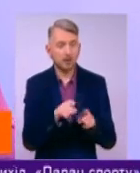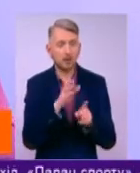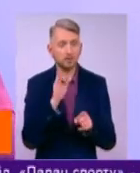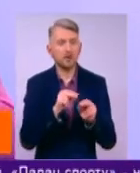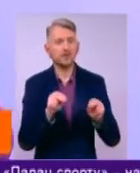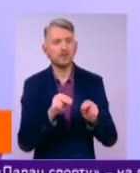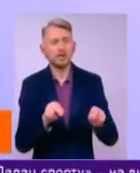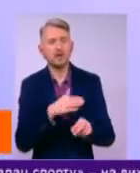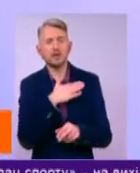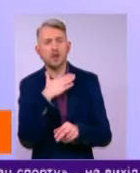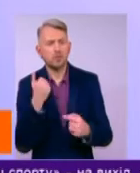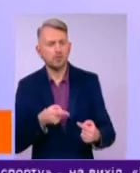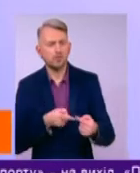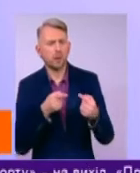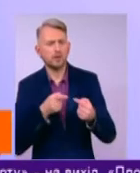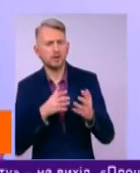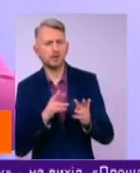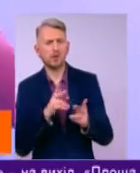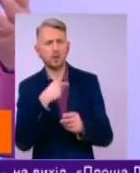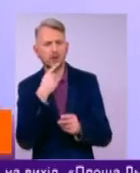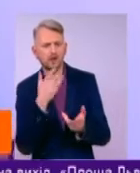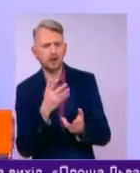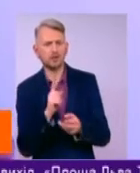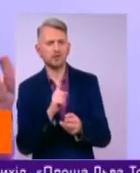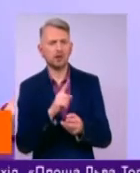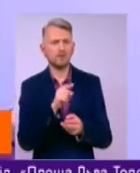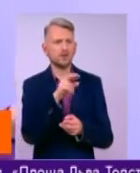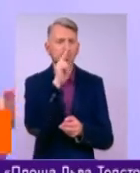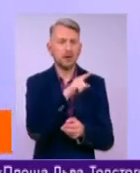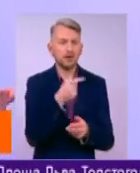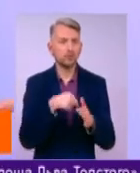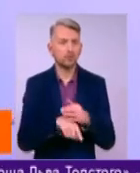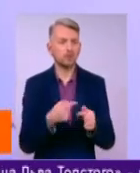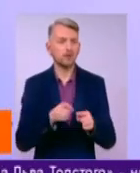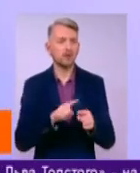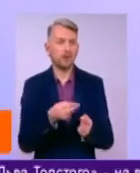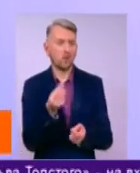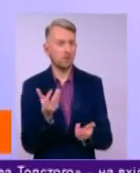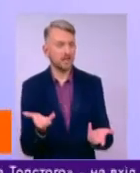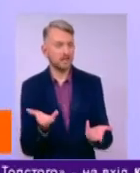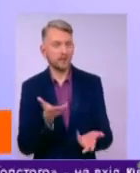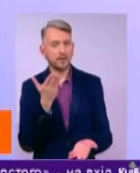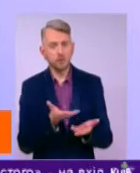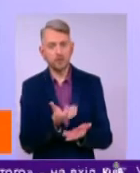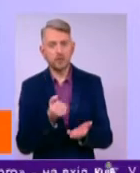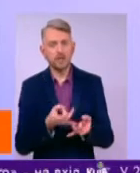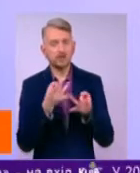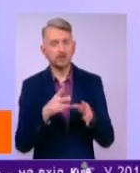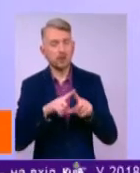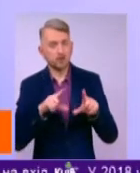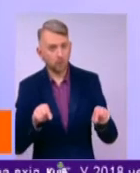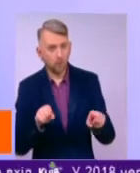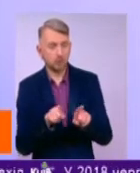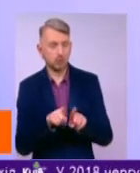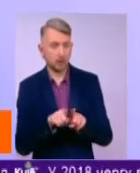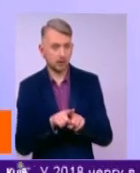не хочуть протидіяти, якось там казати батькам, що ви не праві, ну, тому що це комерція. Якщо взяти звичайні школи, ну, такі